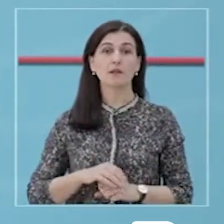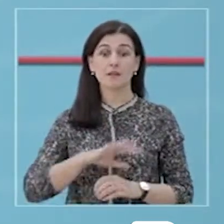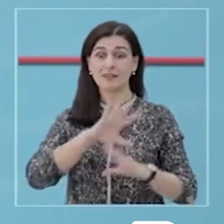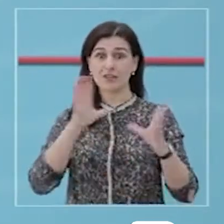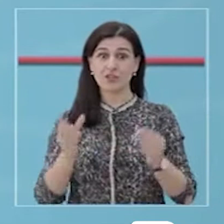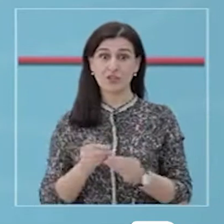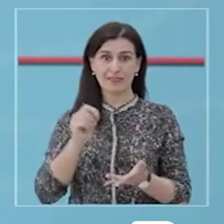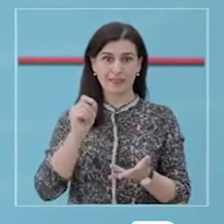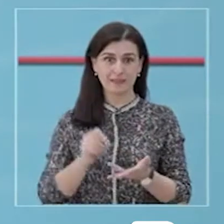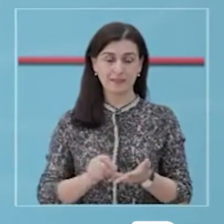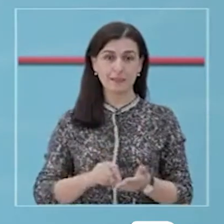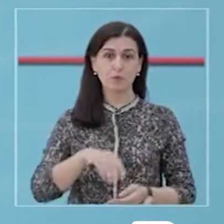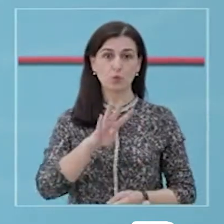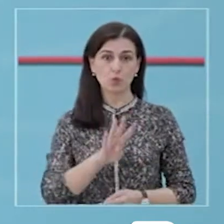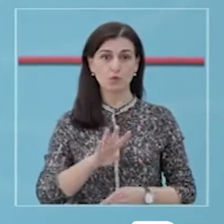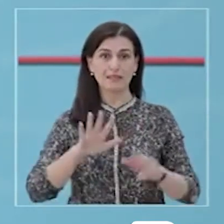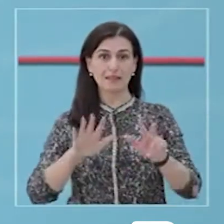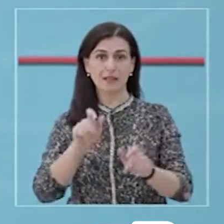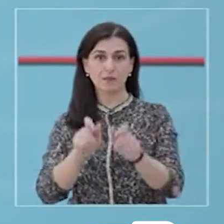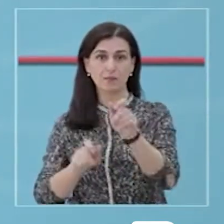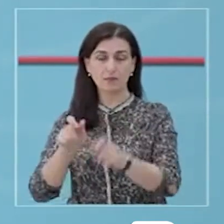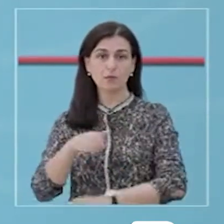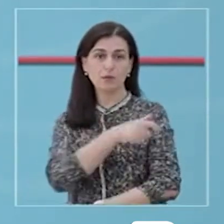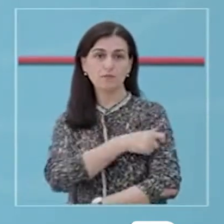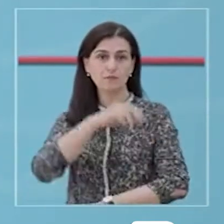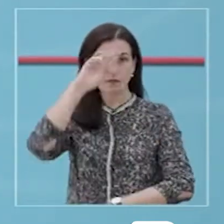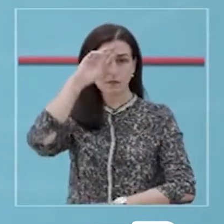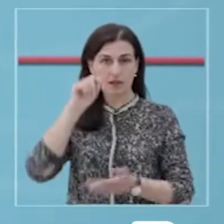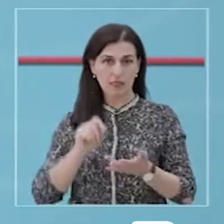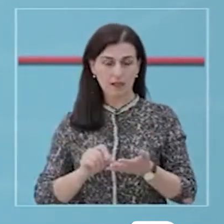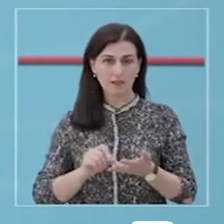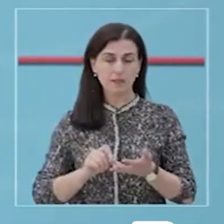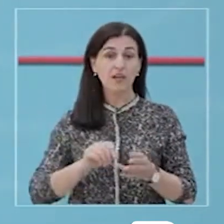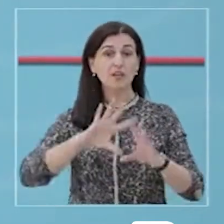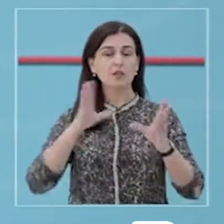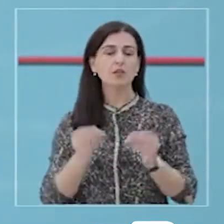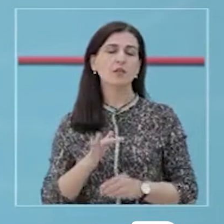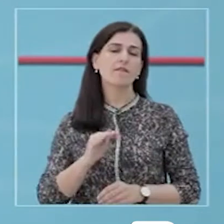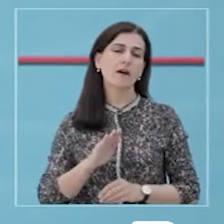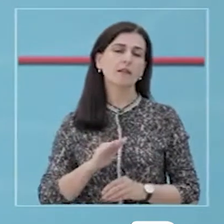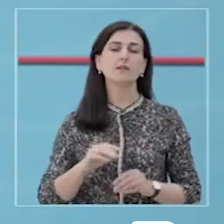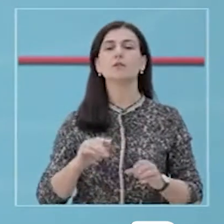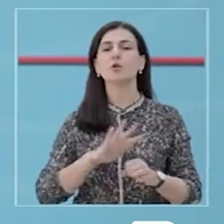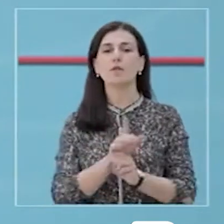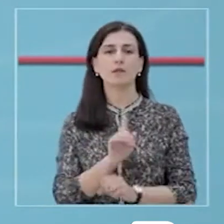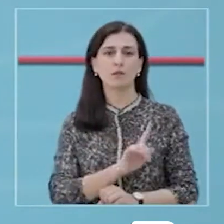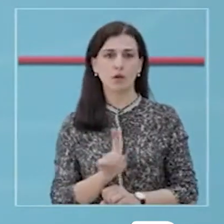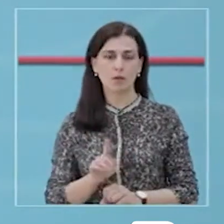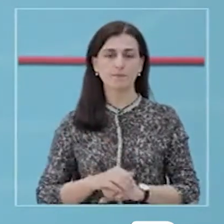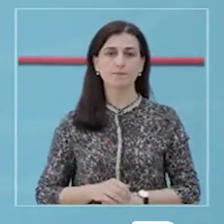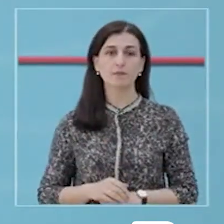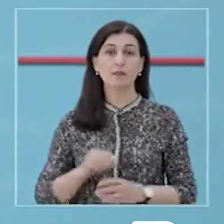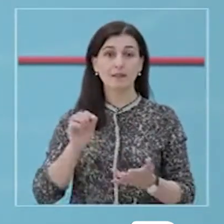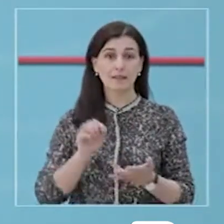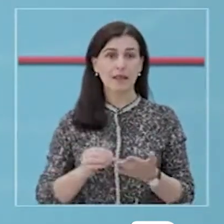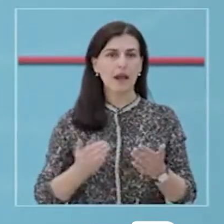personat të testuar, 48 janë personel shëndetësor. Të gjithë, fatmirësisht, kanë rezultuar negativ. Rastet e reja janë